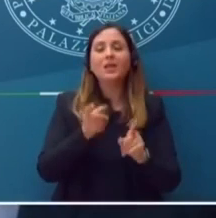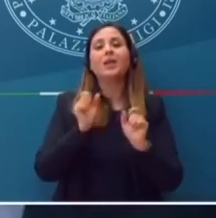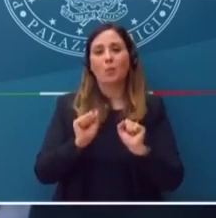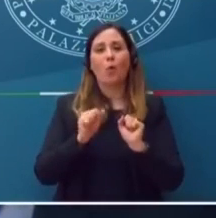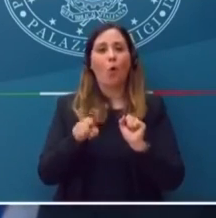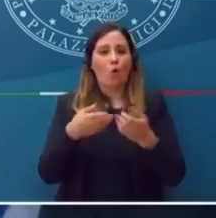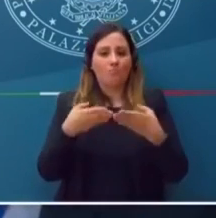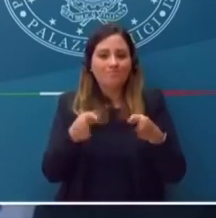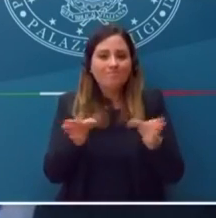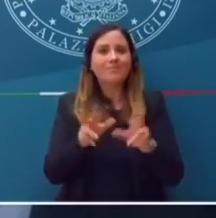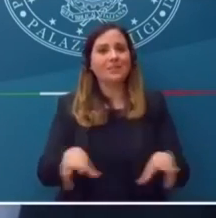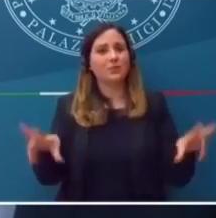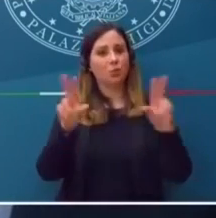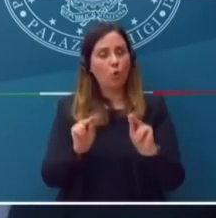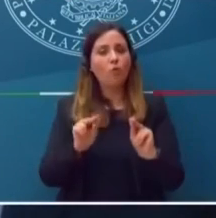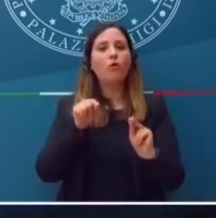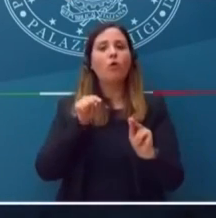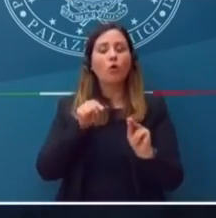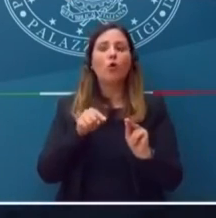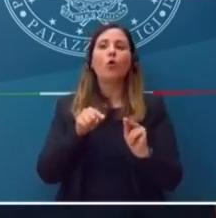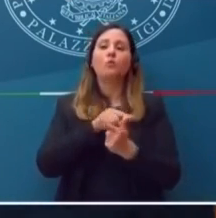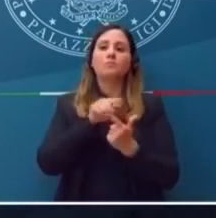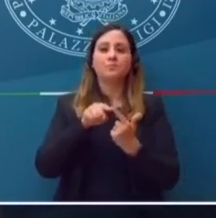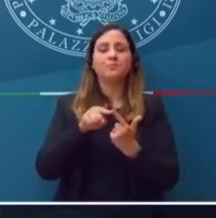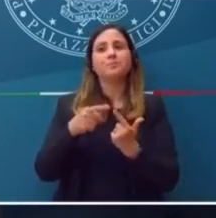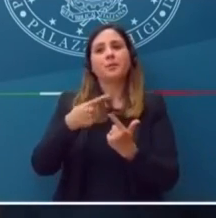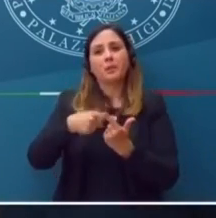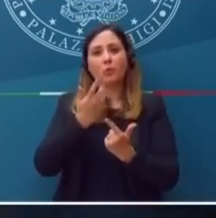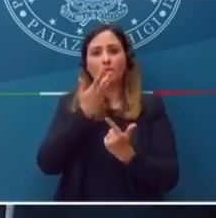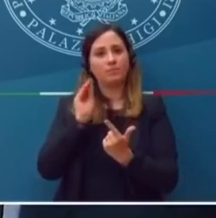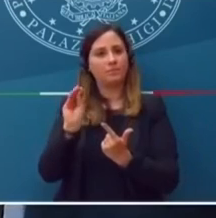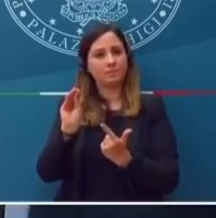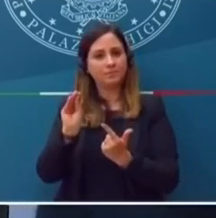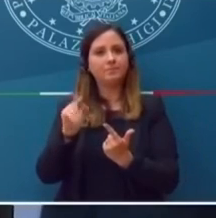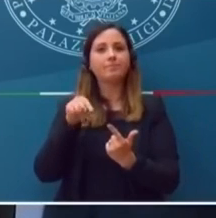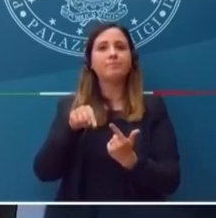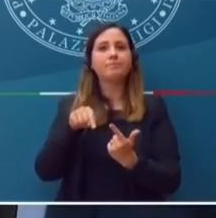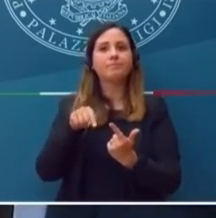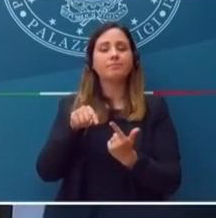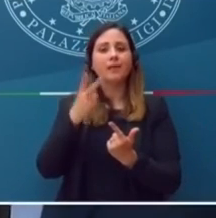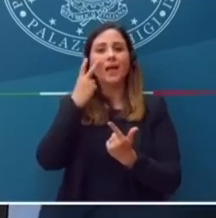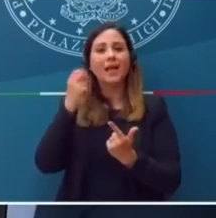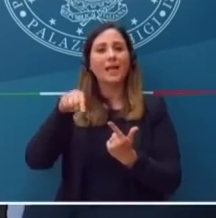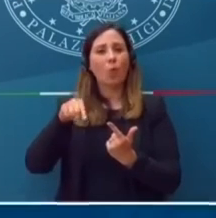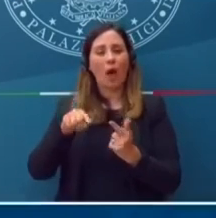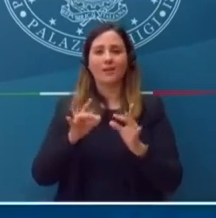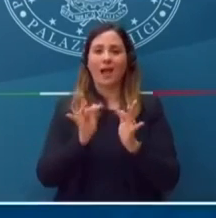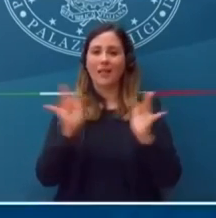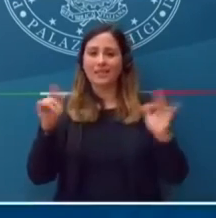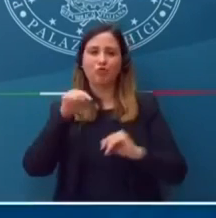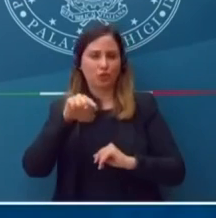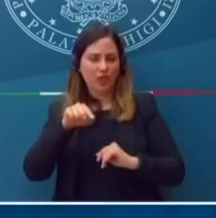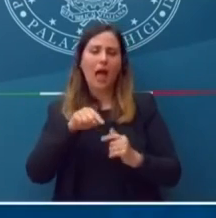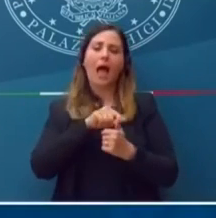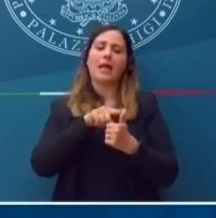E se, inoltre volevo chiederle per quel che riguarda, abbiamo sentito la digitalizzazione, i problemi